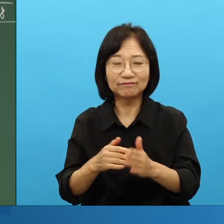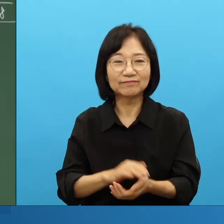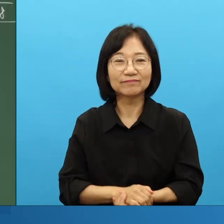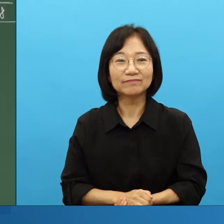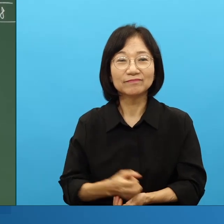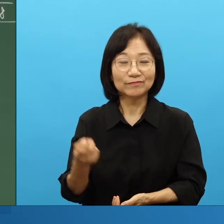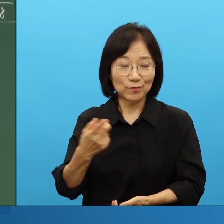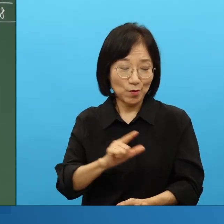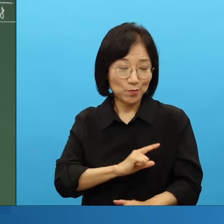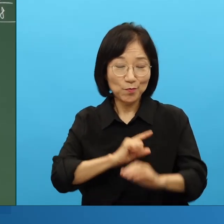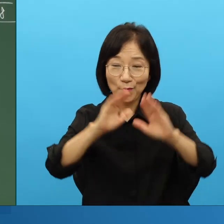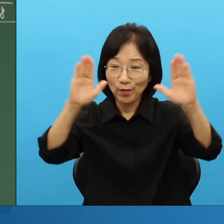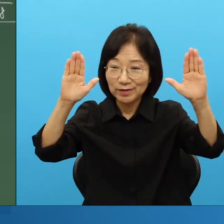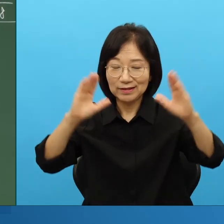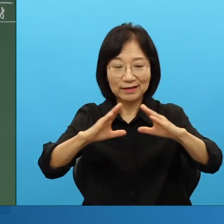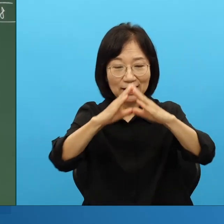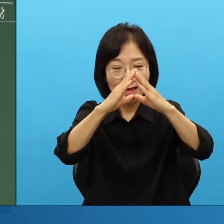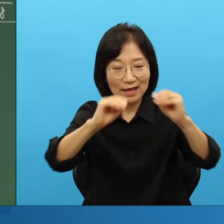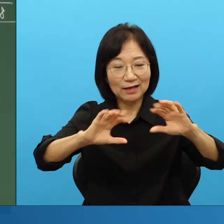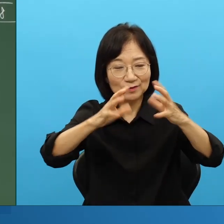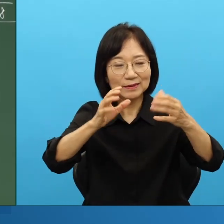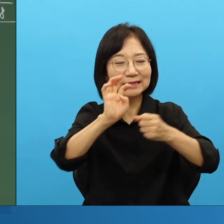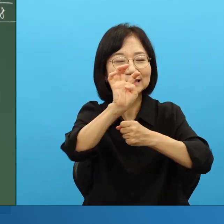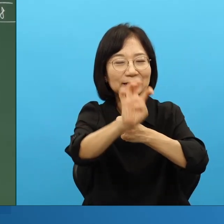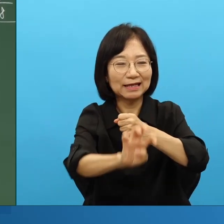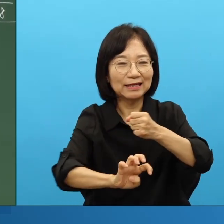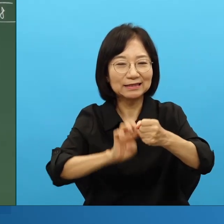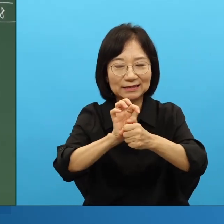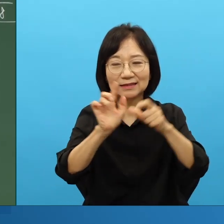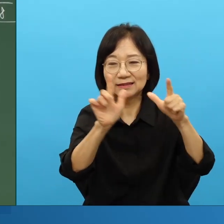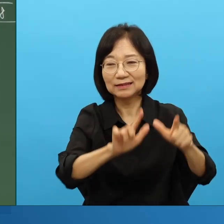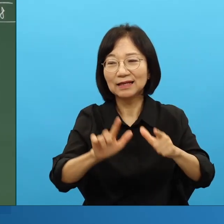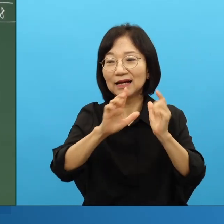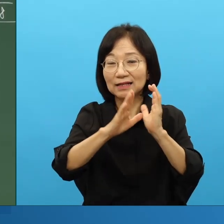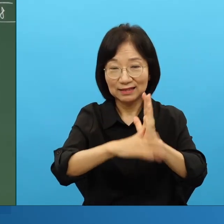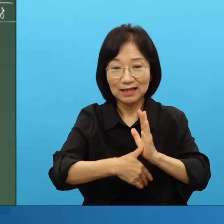모세가 애굽에서 40년 있을 때 뭐 했습니까?